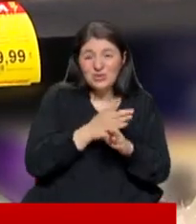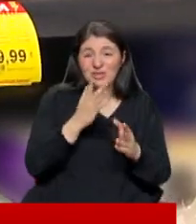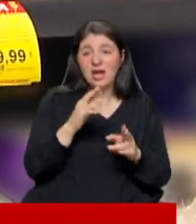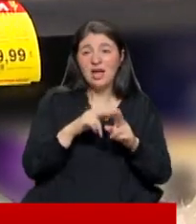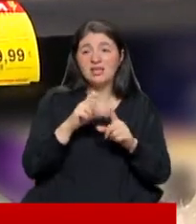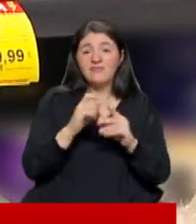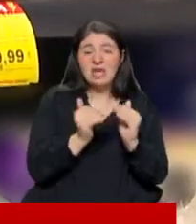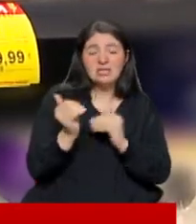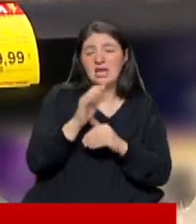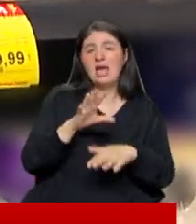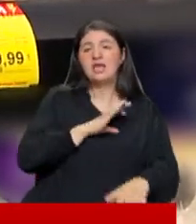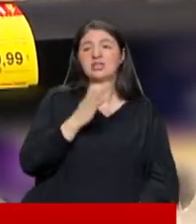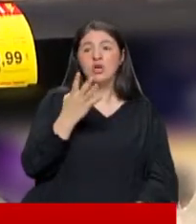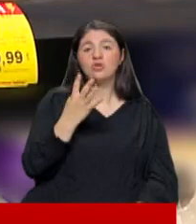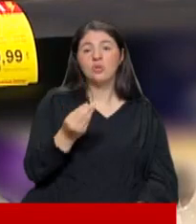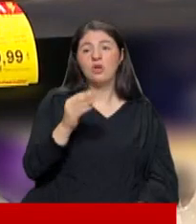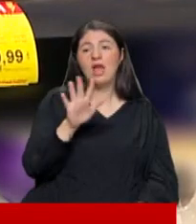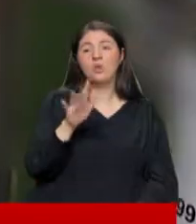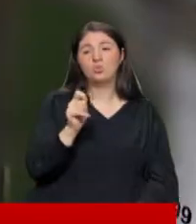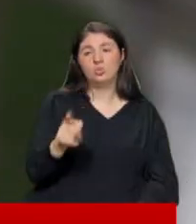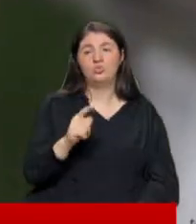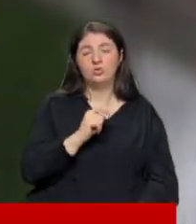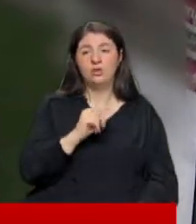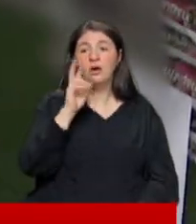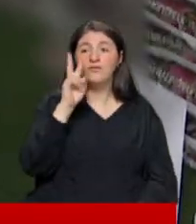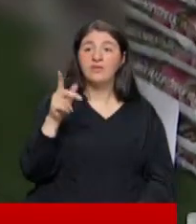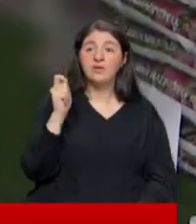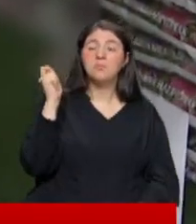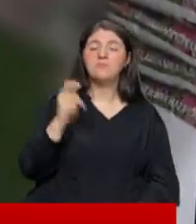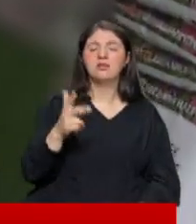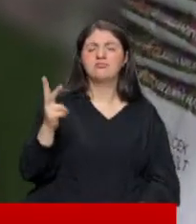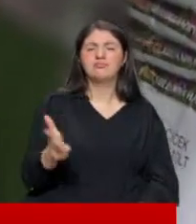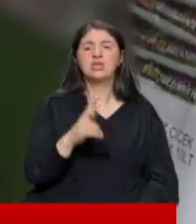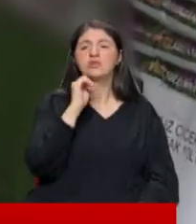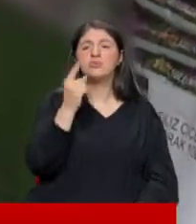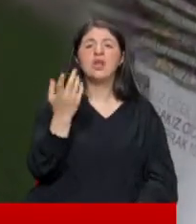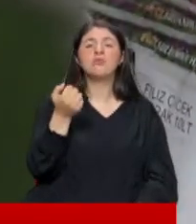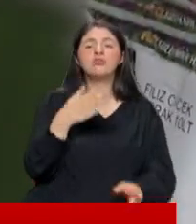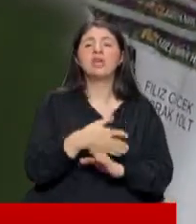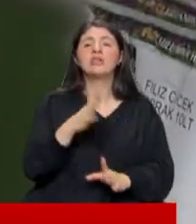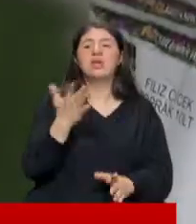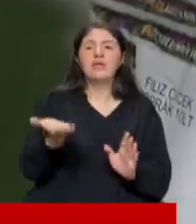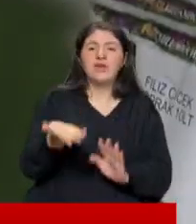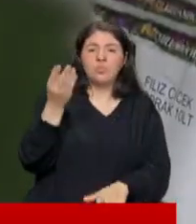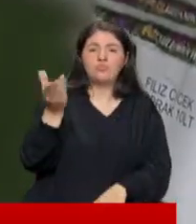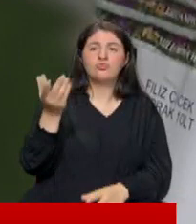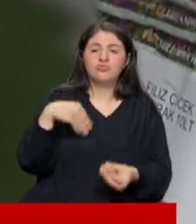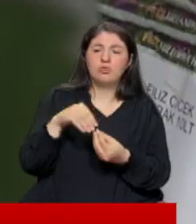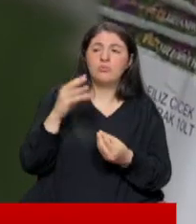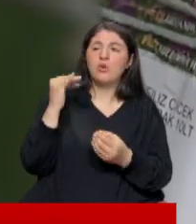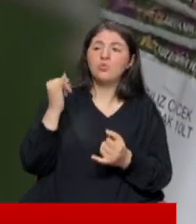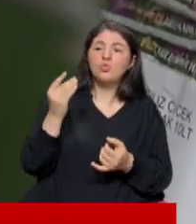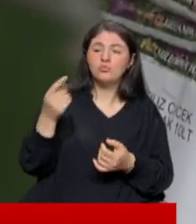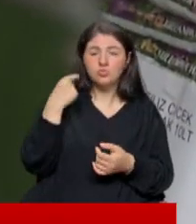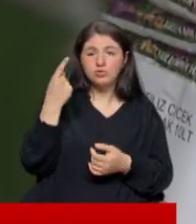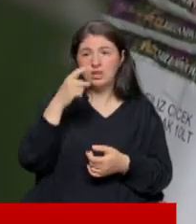KDV artışının etkisi 4 lira 50 kuruş Vallahi fiyatlar çok pahalı ya Hiçbir şey alınmıyor gerçekten artmış Yani daha kötü olmuş